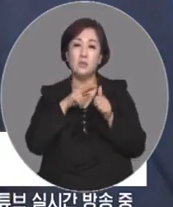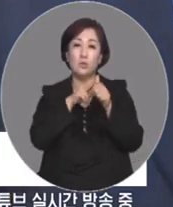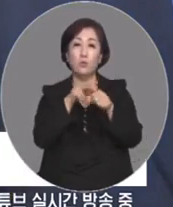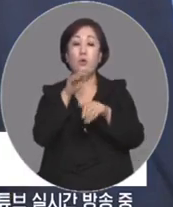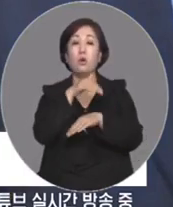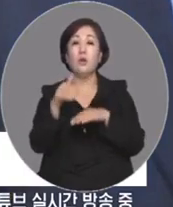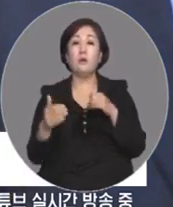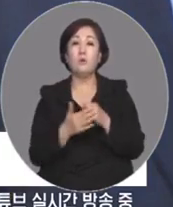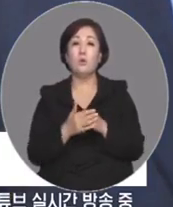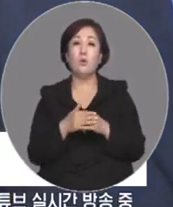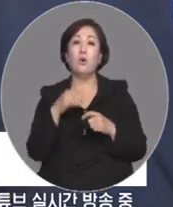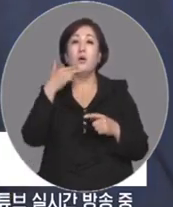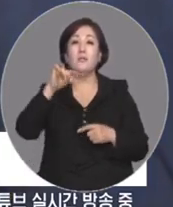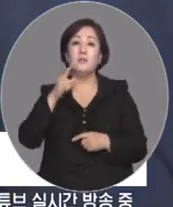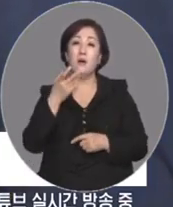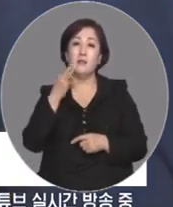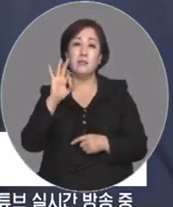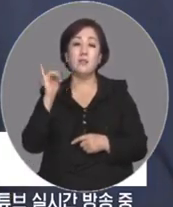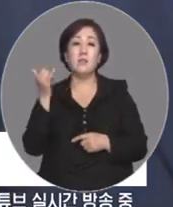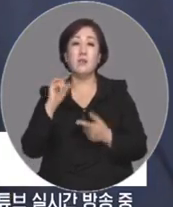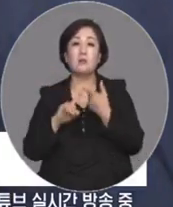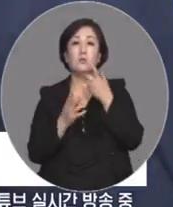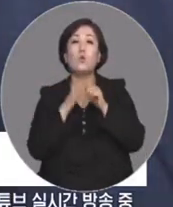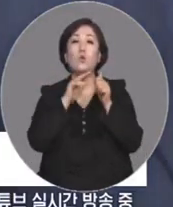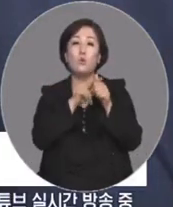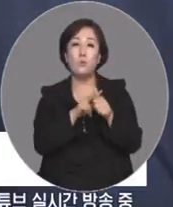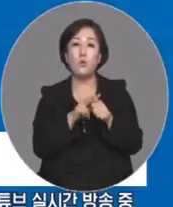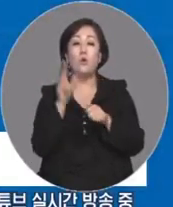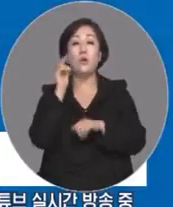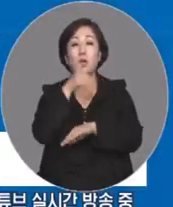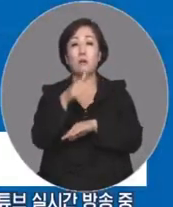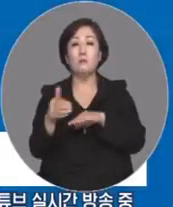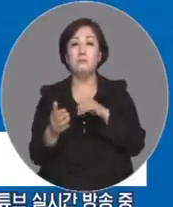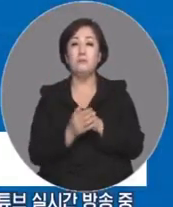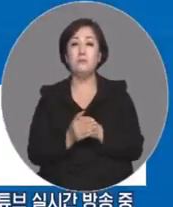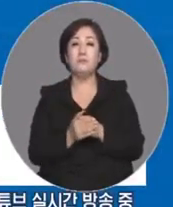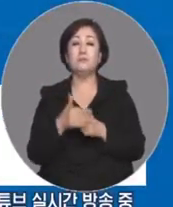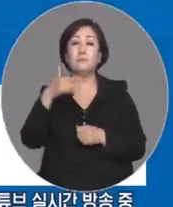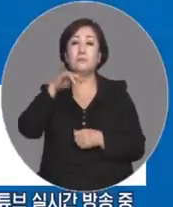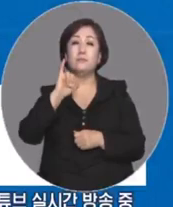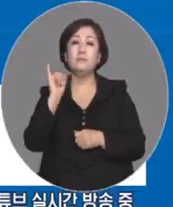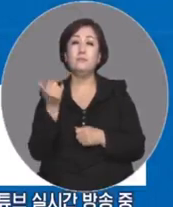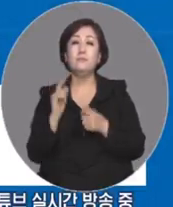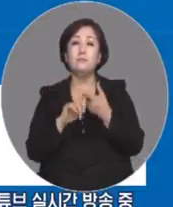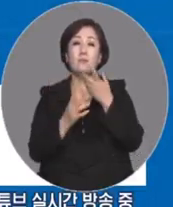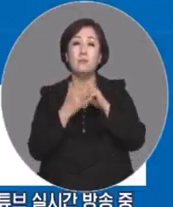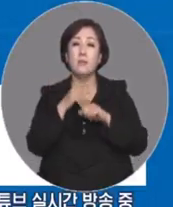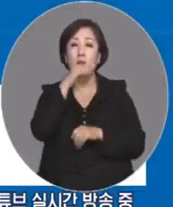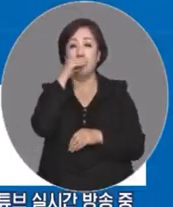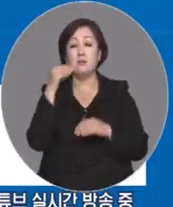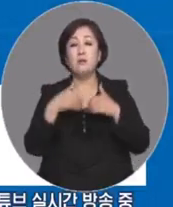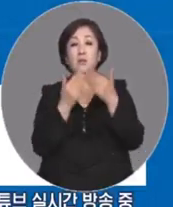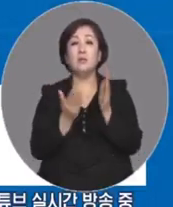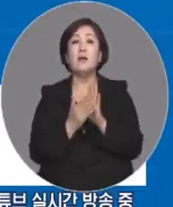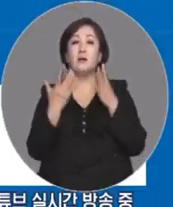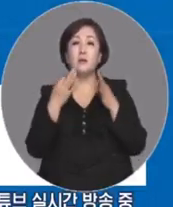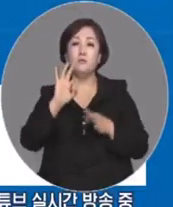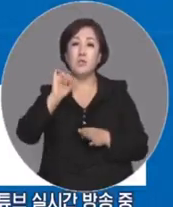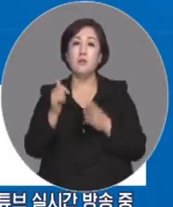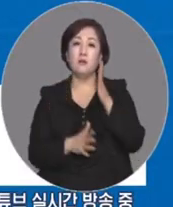점쳐지며 정치락 북구의원도 후보군으로 거론됩니다. 진보진영에선 정의당 김진영 전